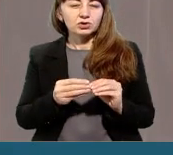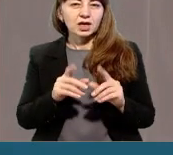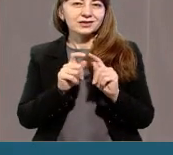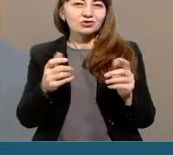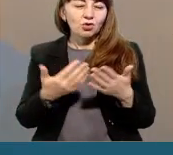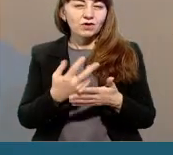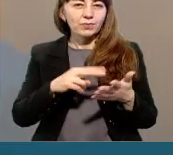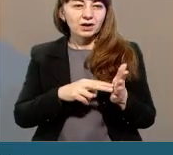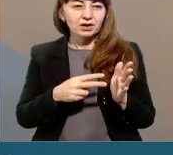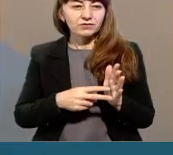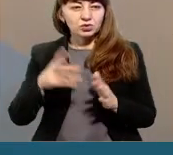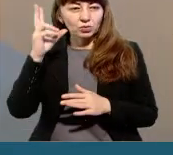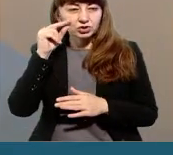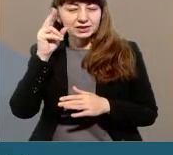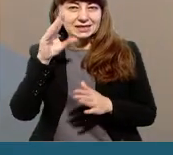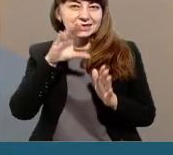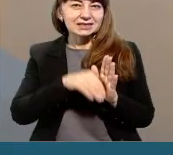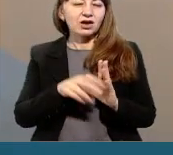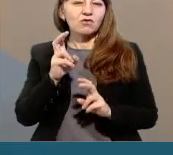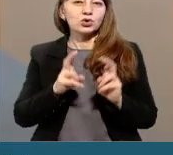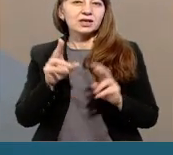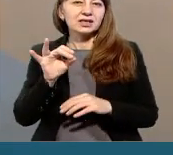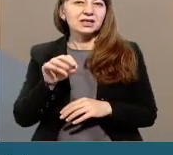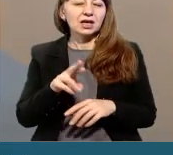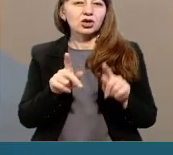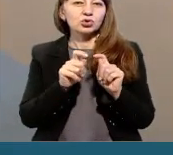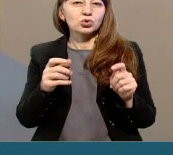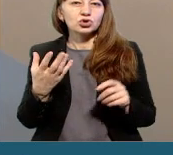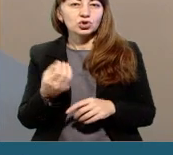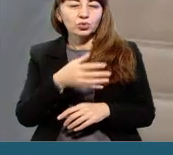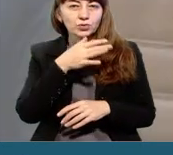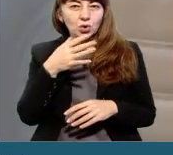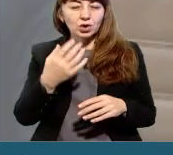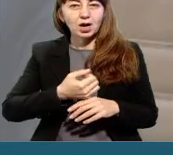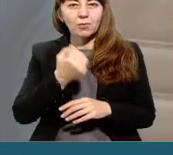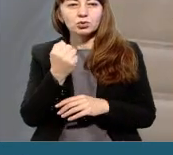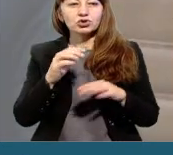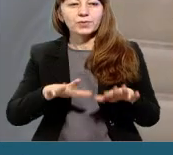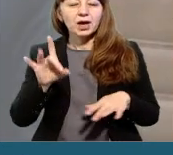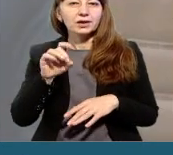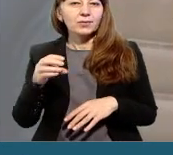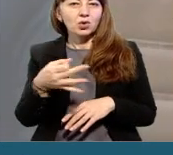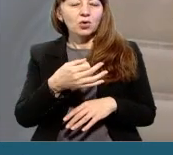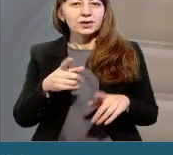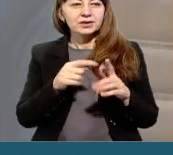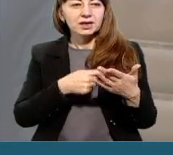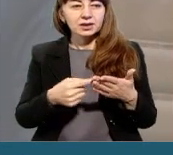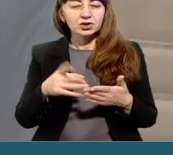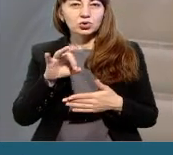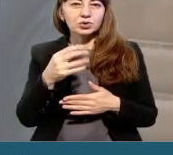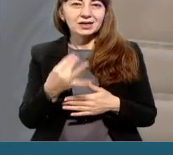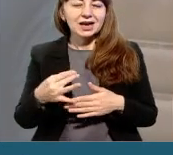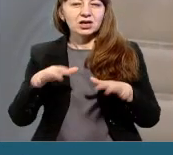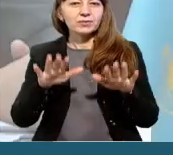күтілуде. Облыс әкімі Қостанайдың индустриалды аймағына инвесторлар үшін қолайлы жағдай жасалғанына да тоқталды. Және де литвалық